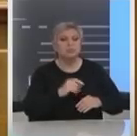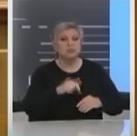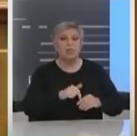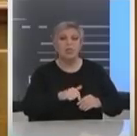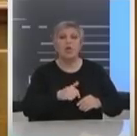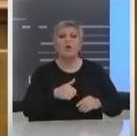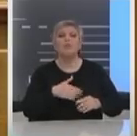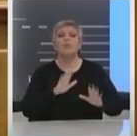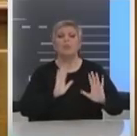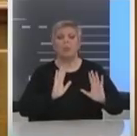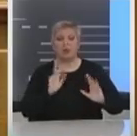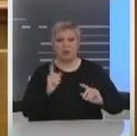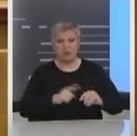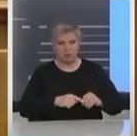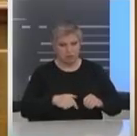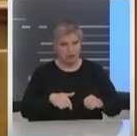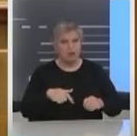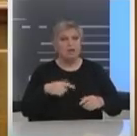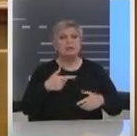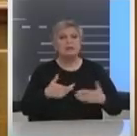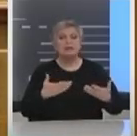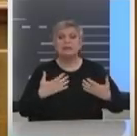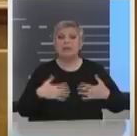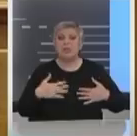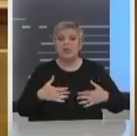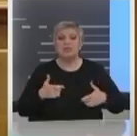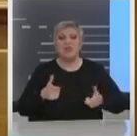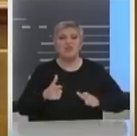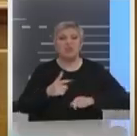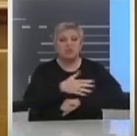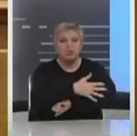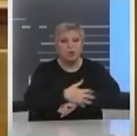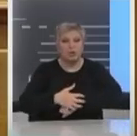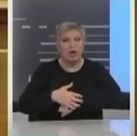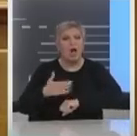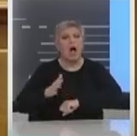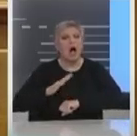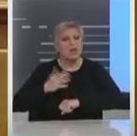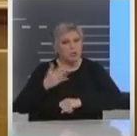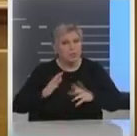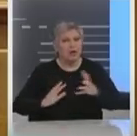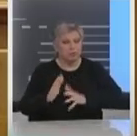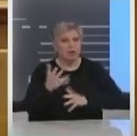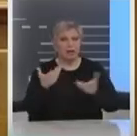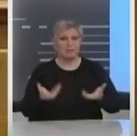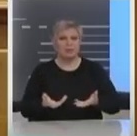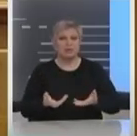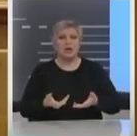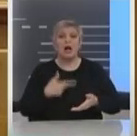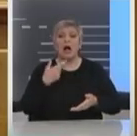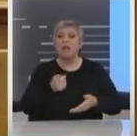φτώχεια, ενώ οι πολίτες ζητούν ανάπτυξη και ευημερία. Τα επιδόματα από μόνα τους δεν